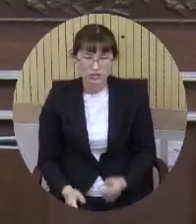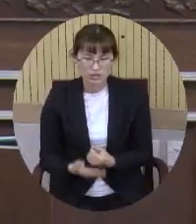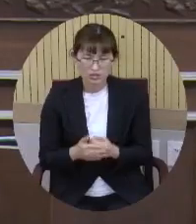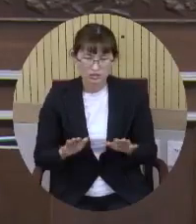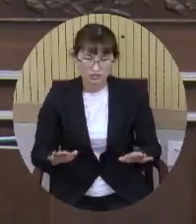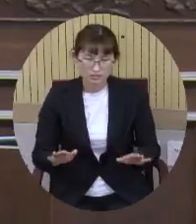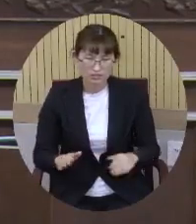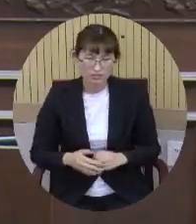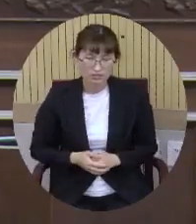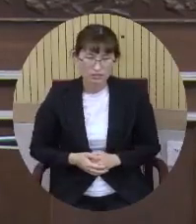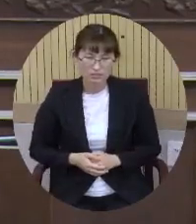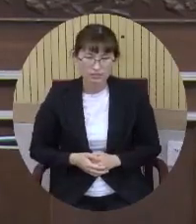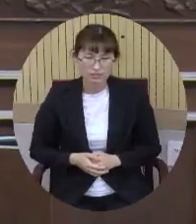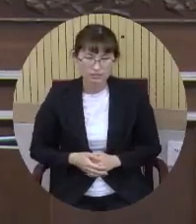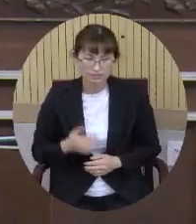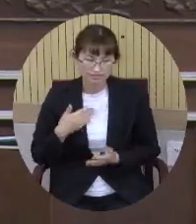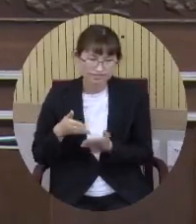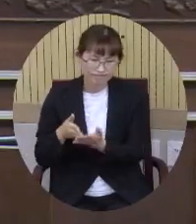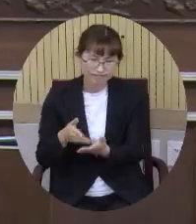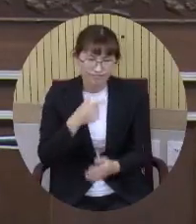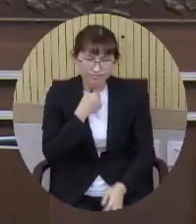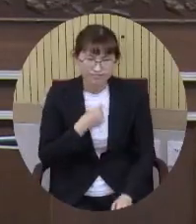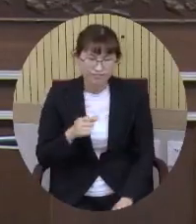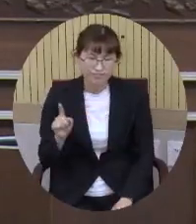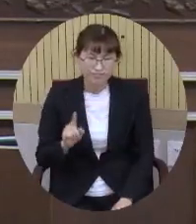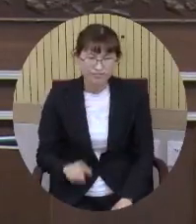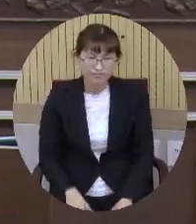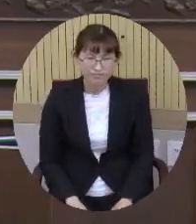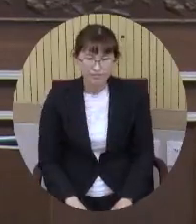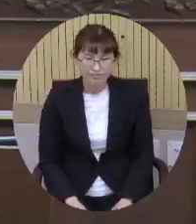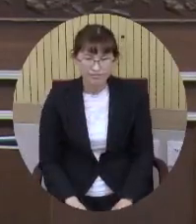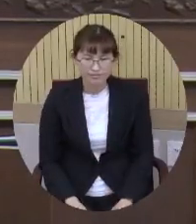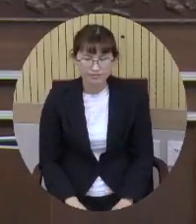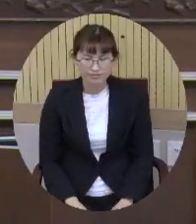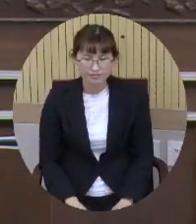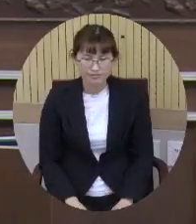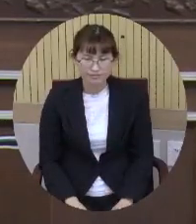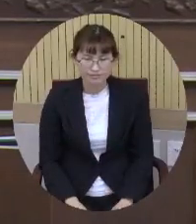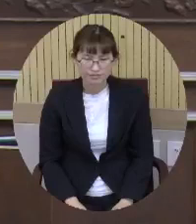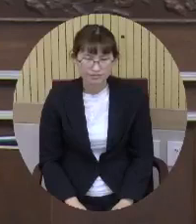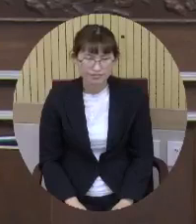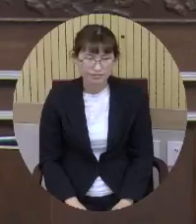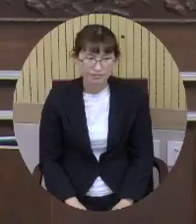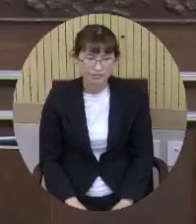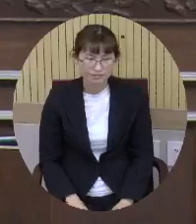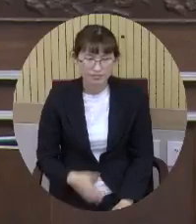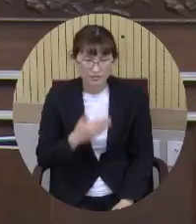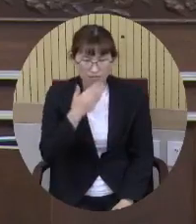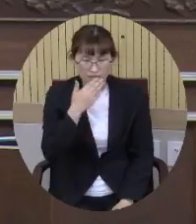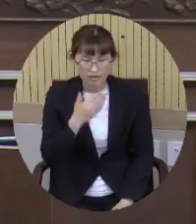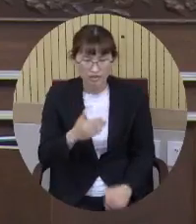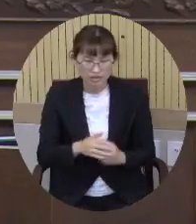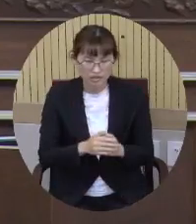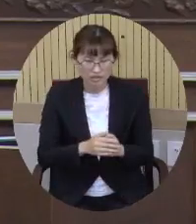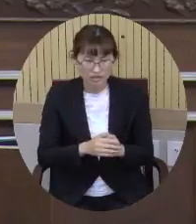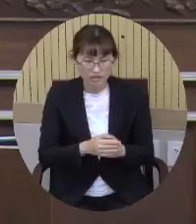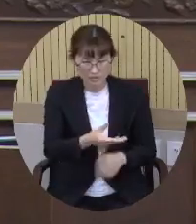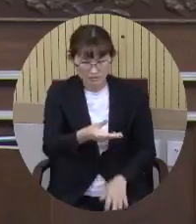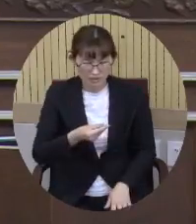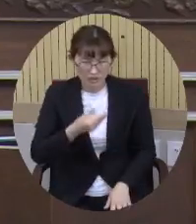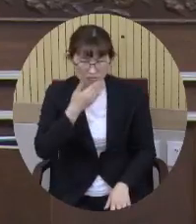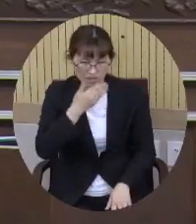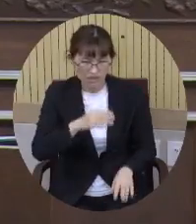본 의원은 다음과 같이 제안합니다. 우선 활용 가능한 유휴부지 등을 활용하여